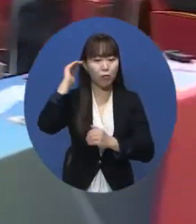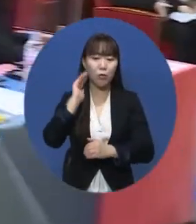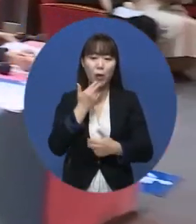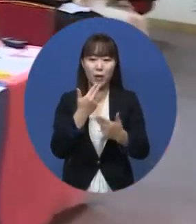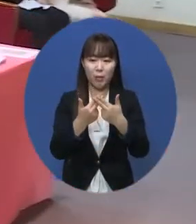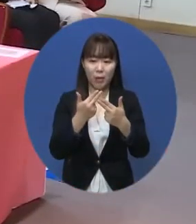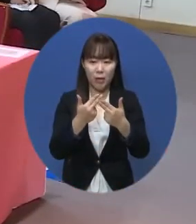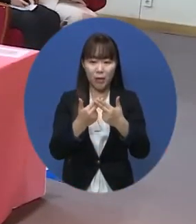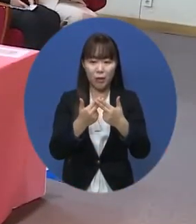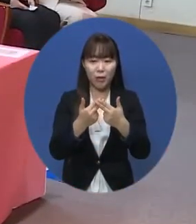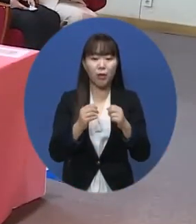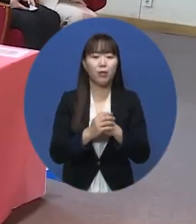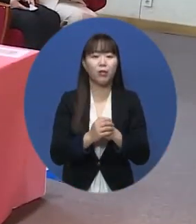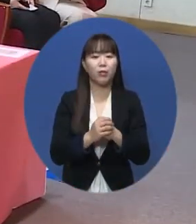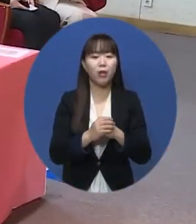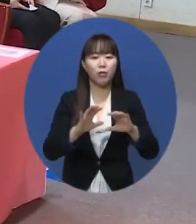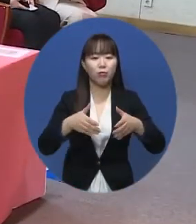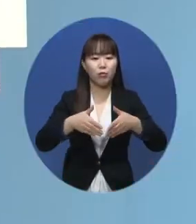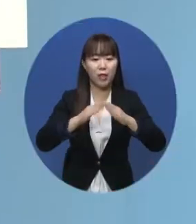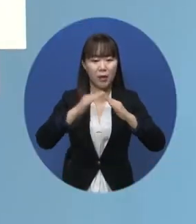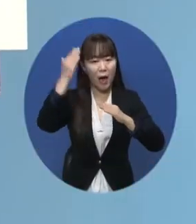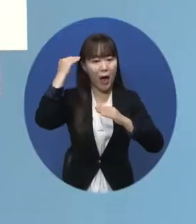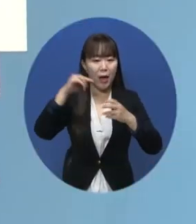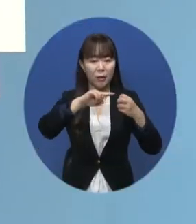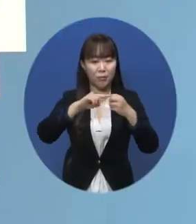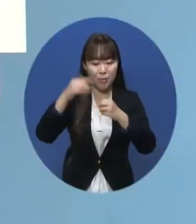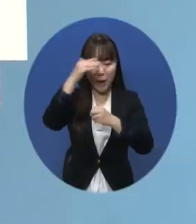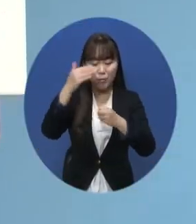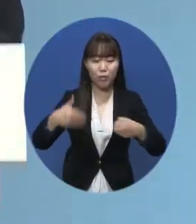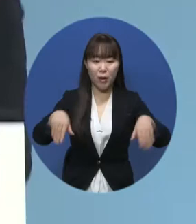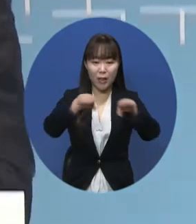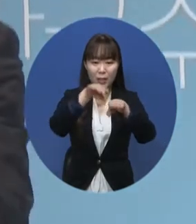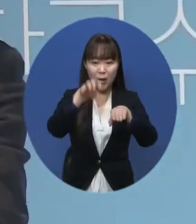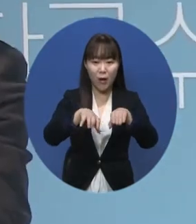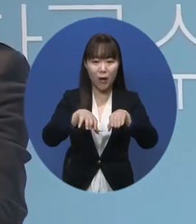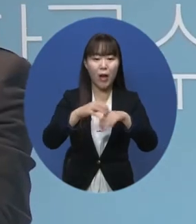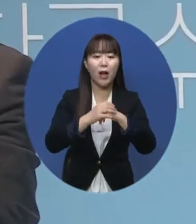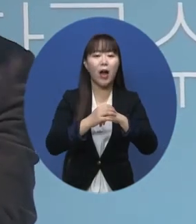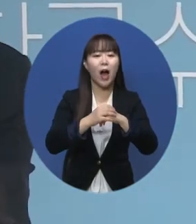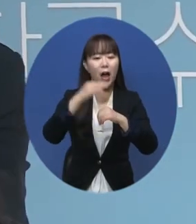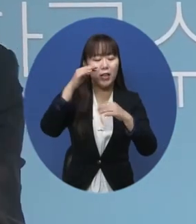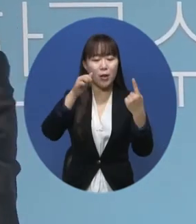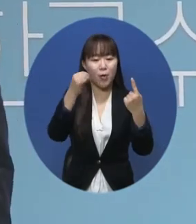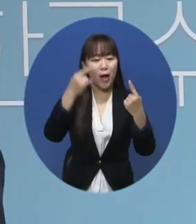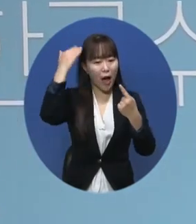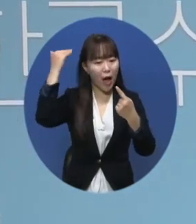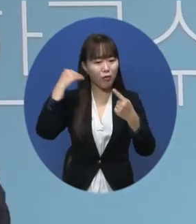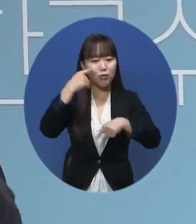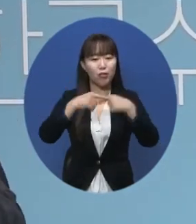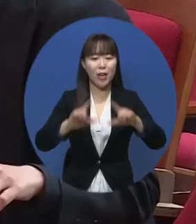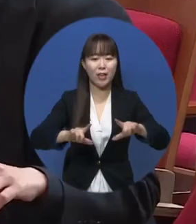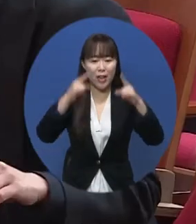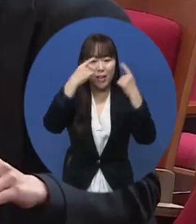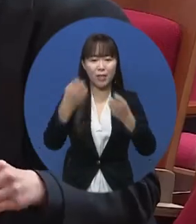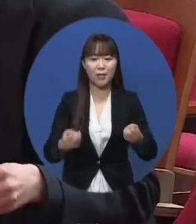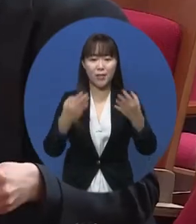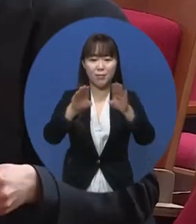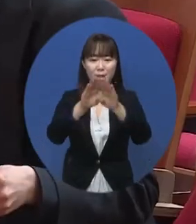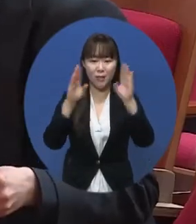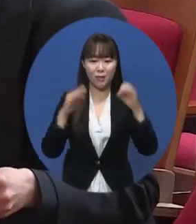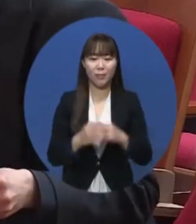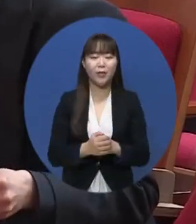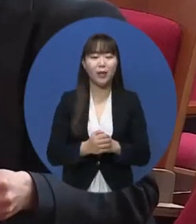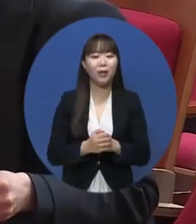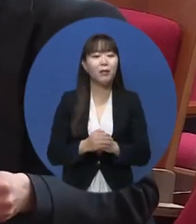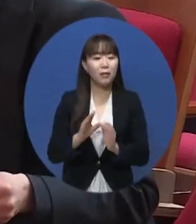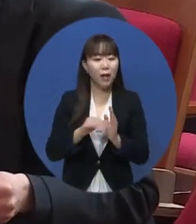국립한글박물관 강당에서 제1회 한국수어의 날 기념식을 열었습니다. 한국수어의